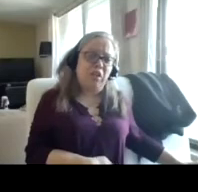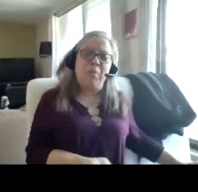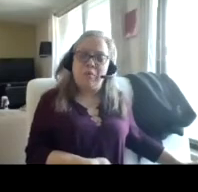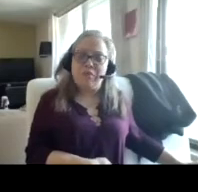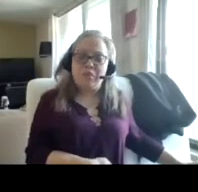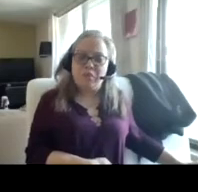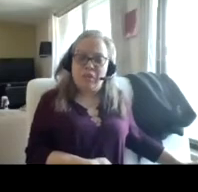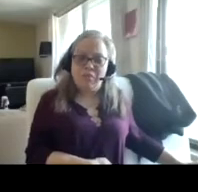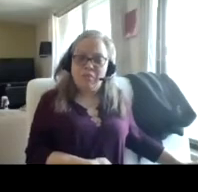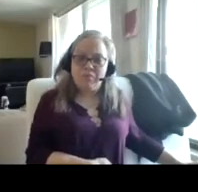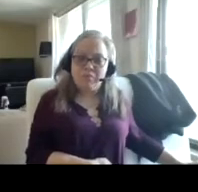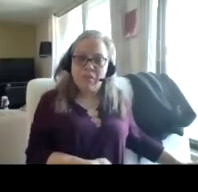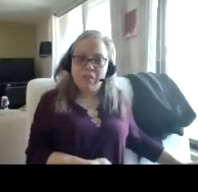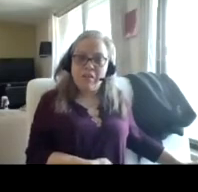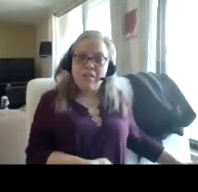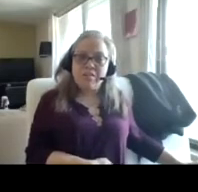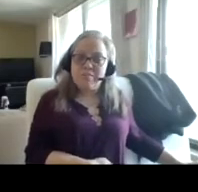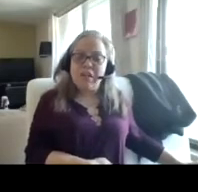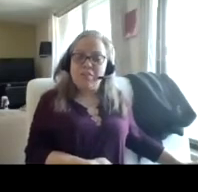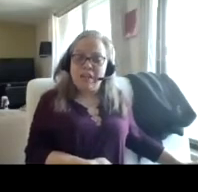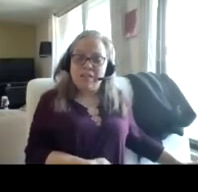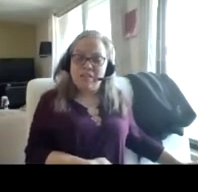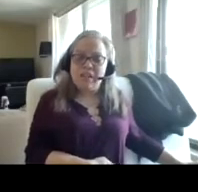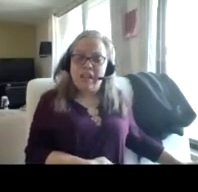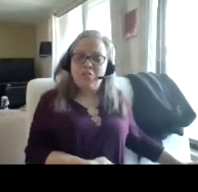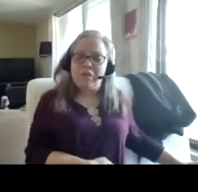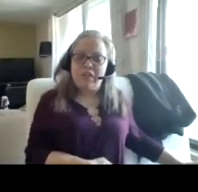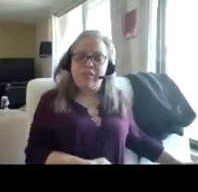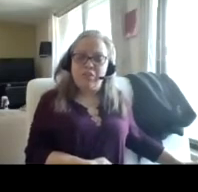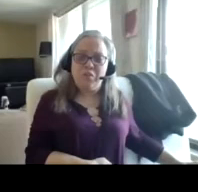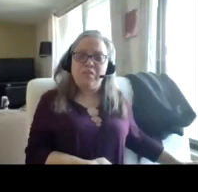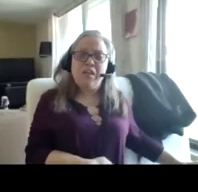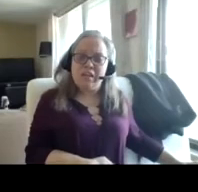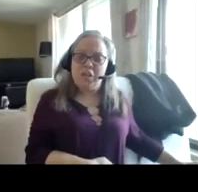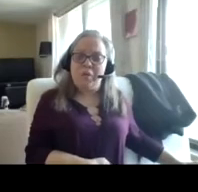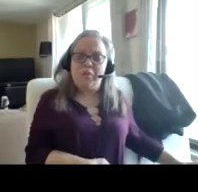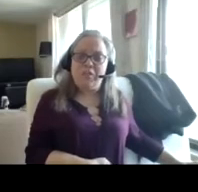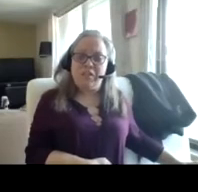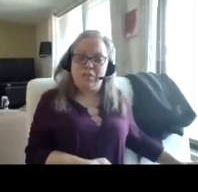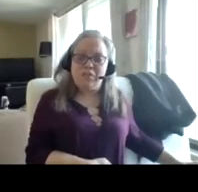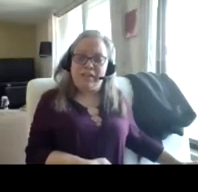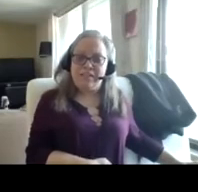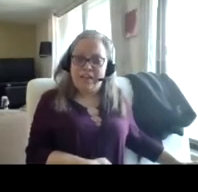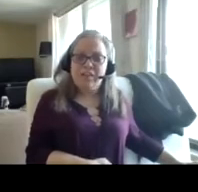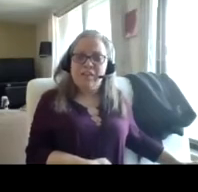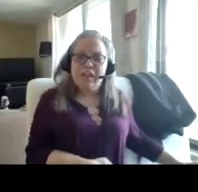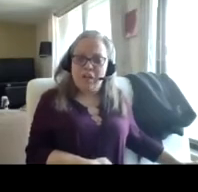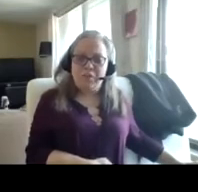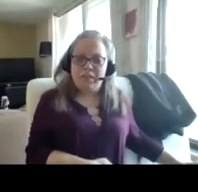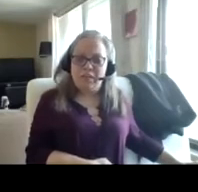Quelles sont les procédures, les processus qui exigent finalement une procuration? C'est le cas quand les